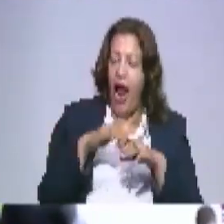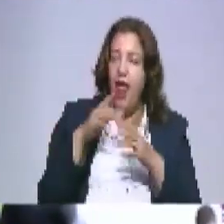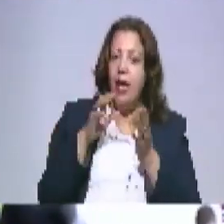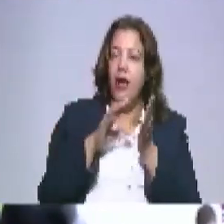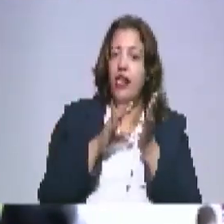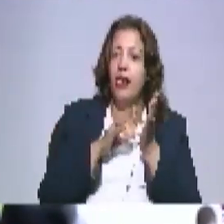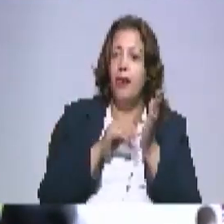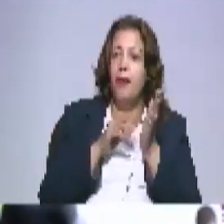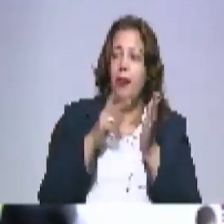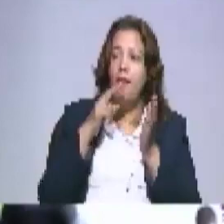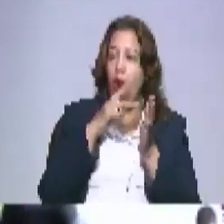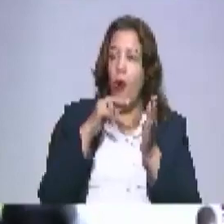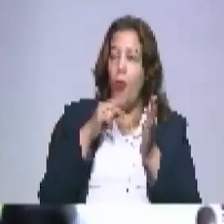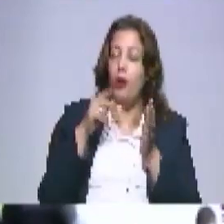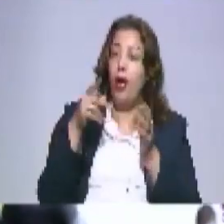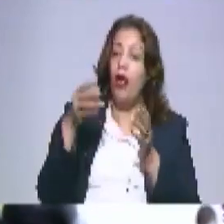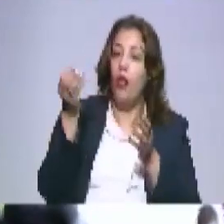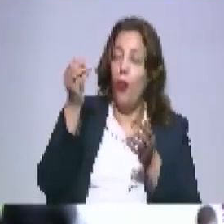الشعريه.